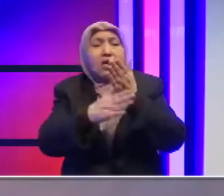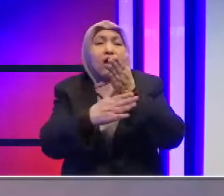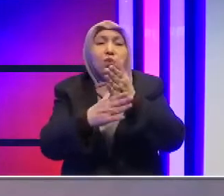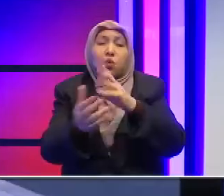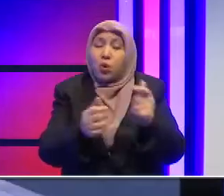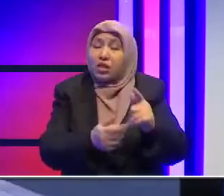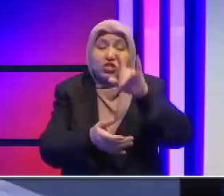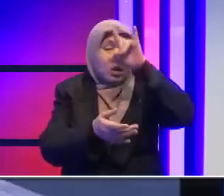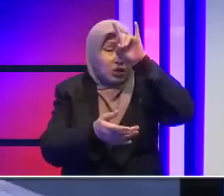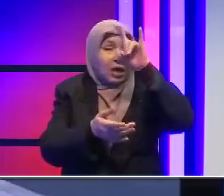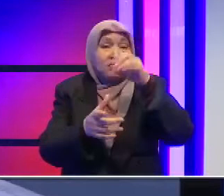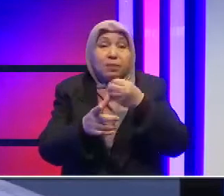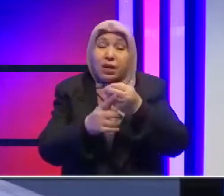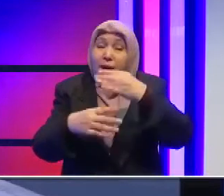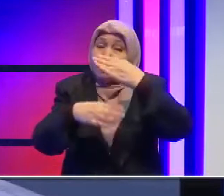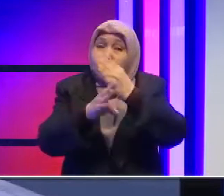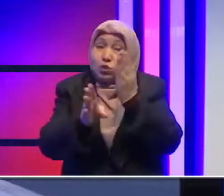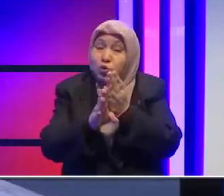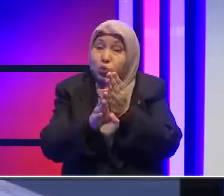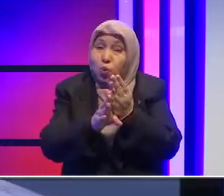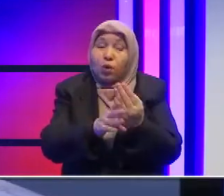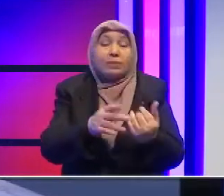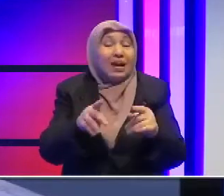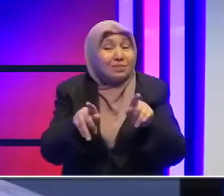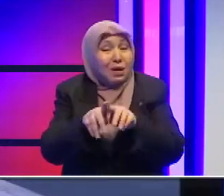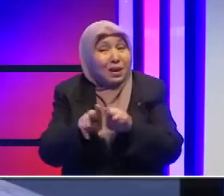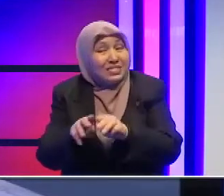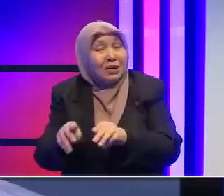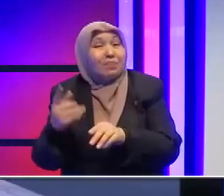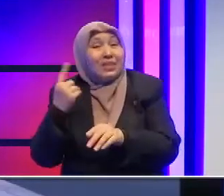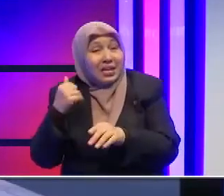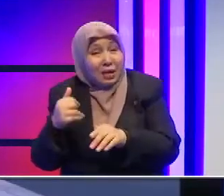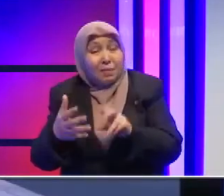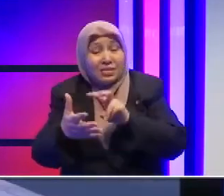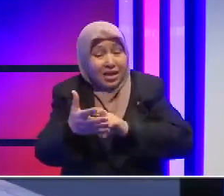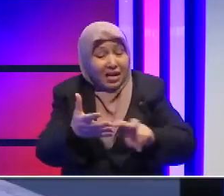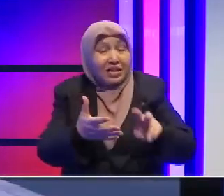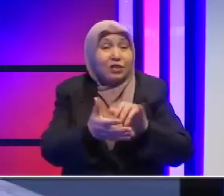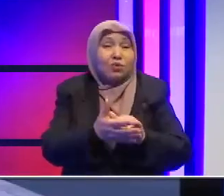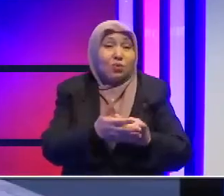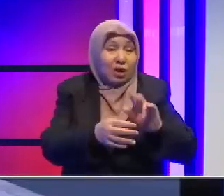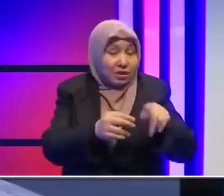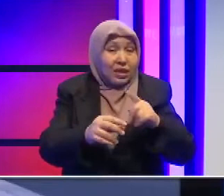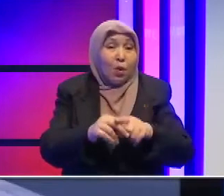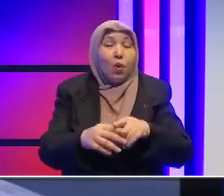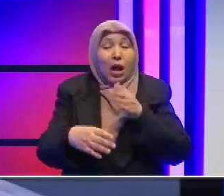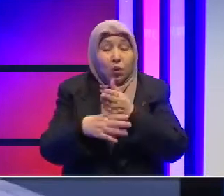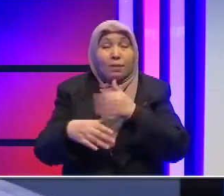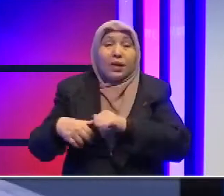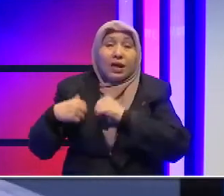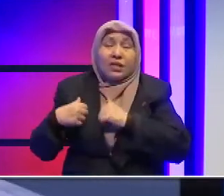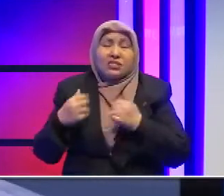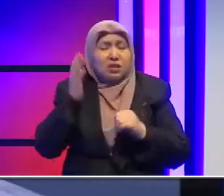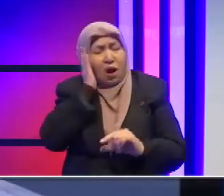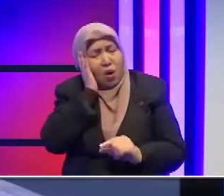oleh syaitan, sama ada dalam bentuk yang zahir seperti mana tadi gangguan itu bacaan itu diganggu ataupun gangguan kepada hati kita tengah baca